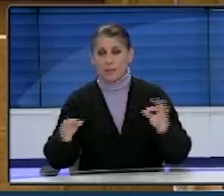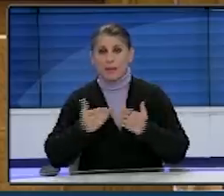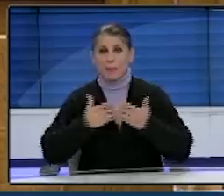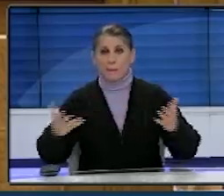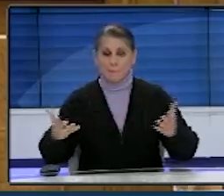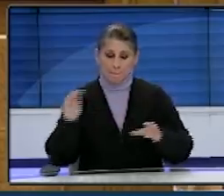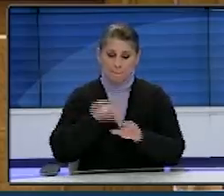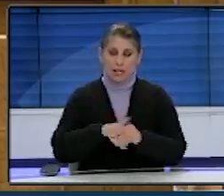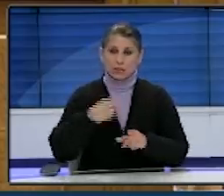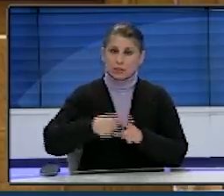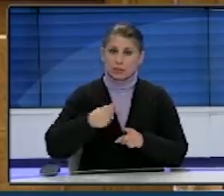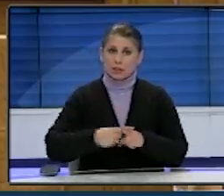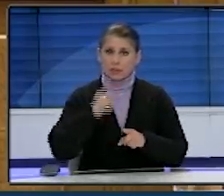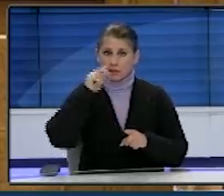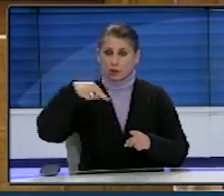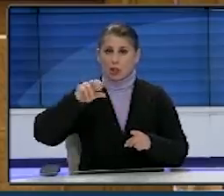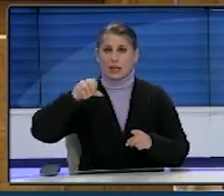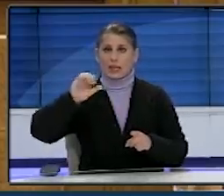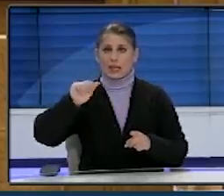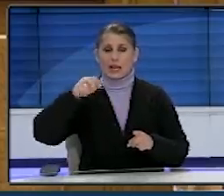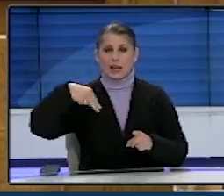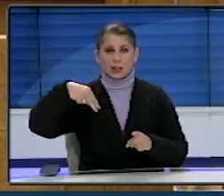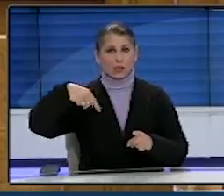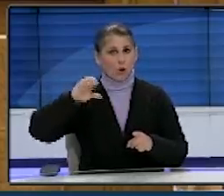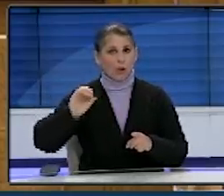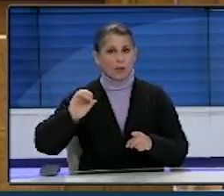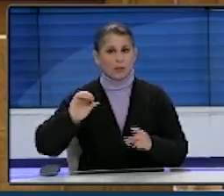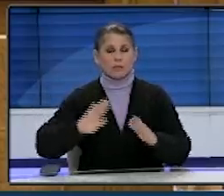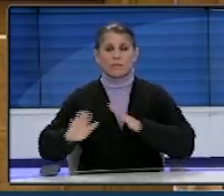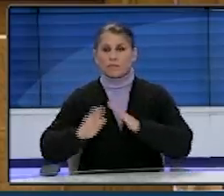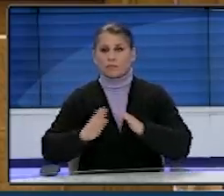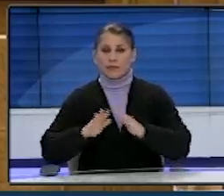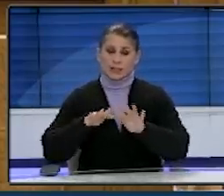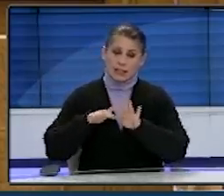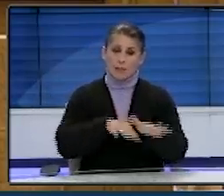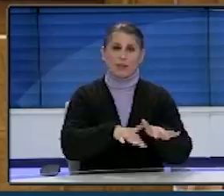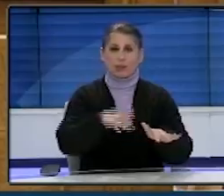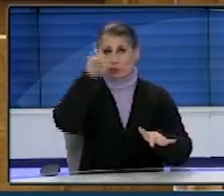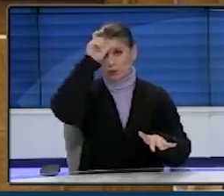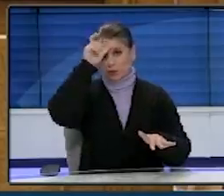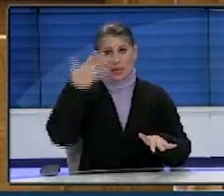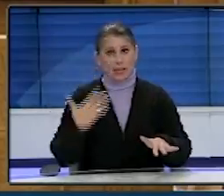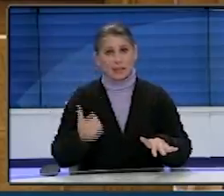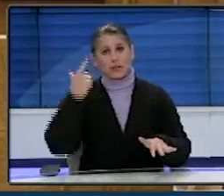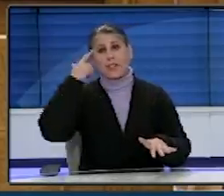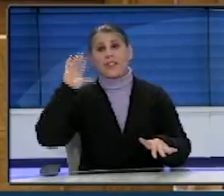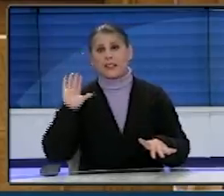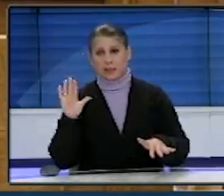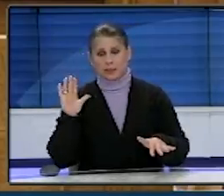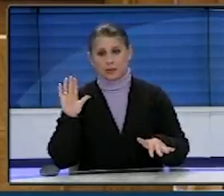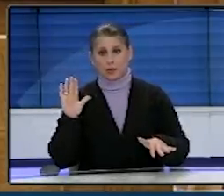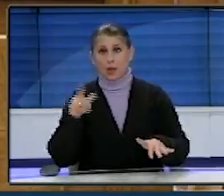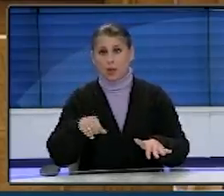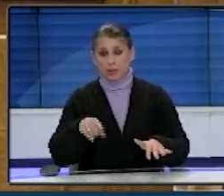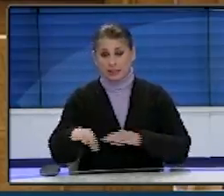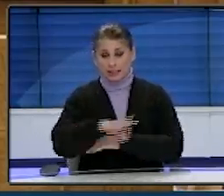μεγαλύτερη εμπλοκή της χώρας στα ανατοϊκά σχέδια τη θωρακίζει απέναντι στην επιθετικότητα της Τουρκίας. Κάνουν πως δεν ξέρουν